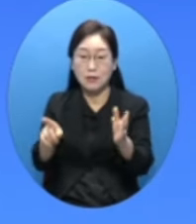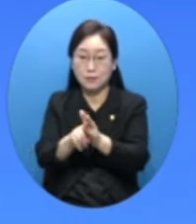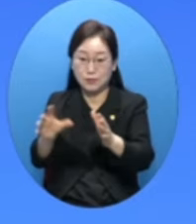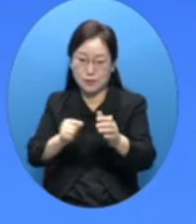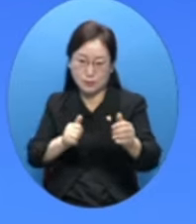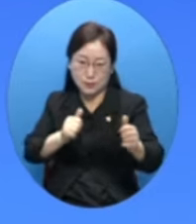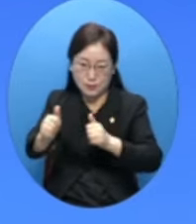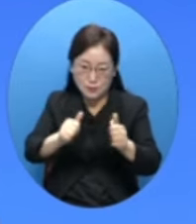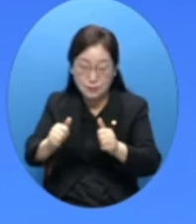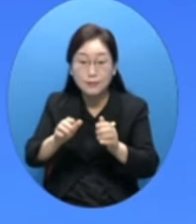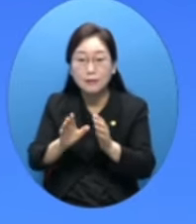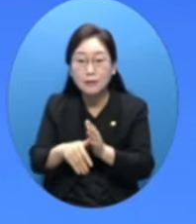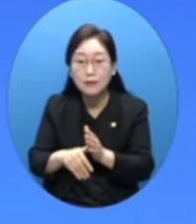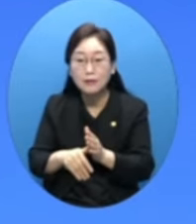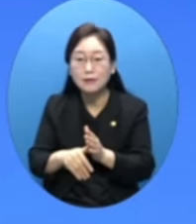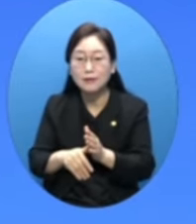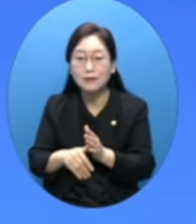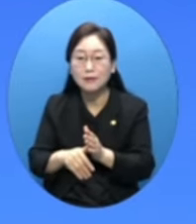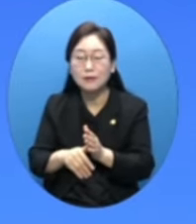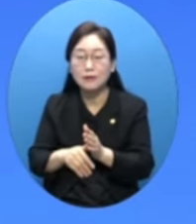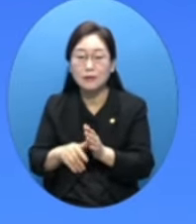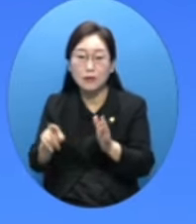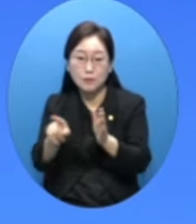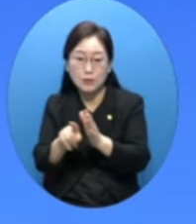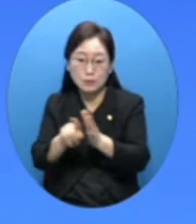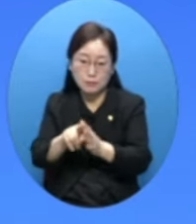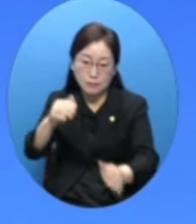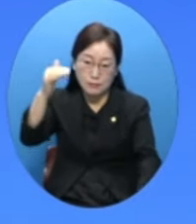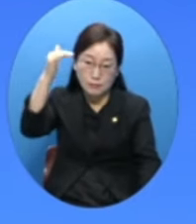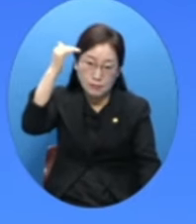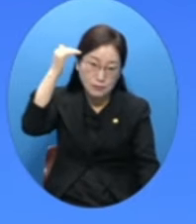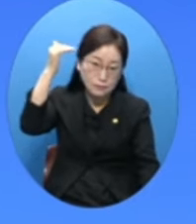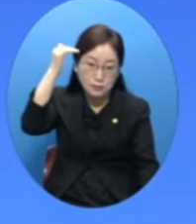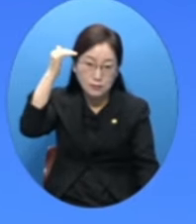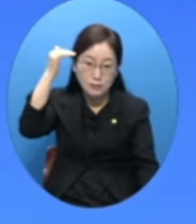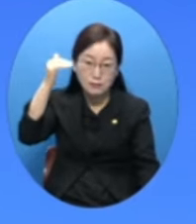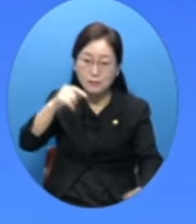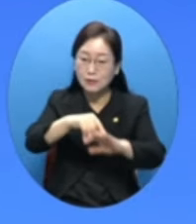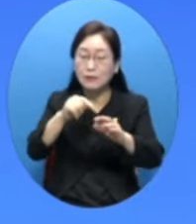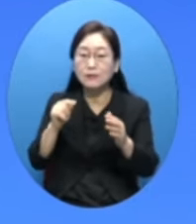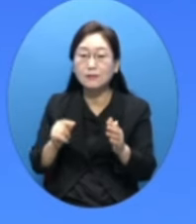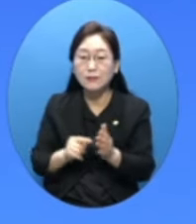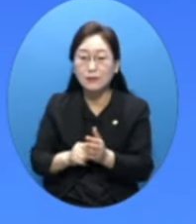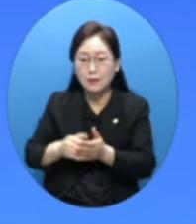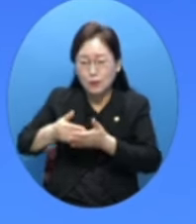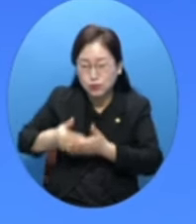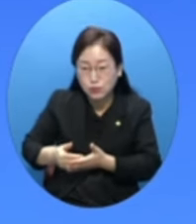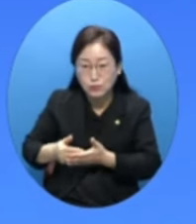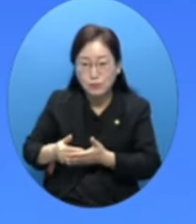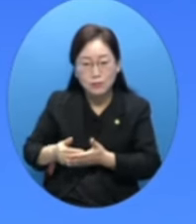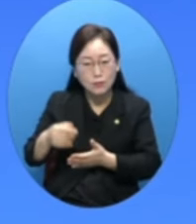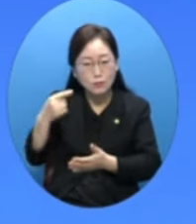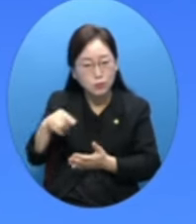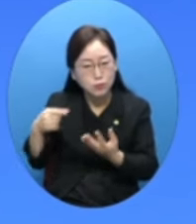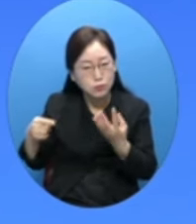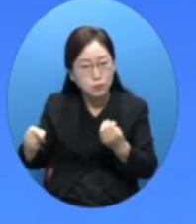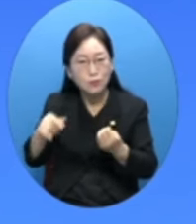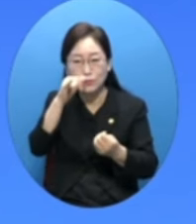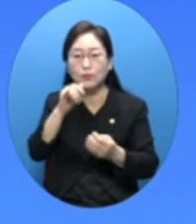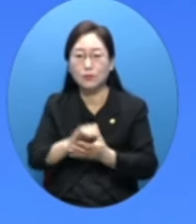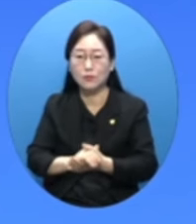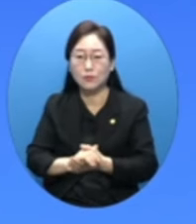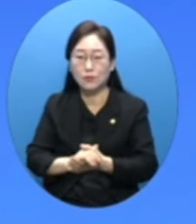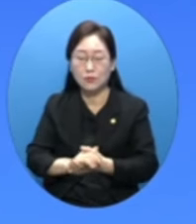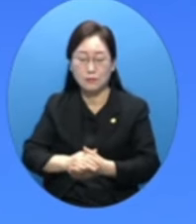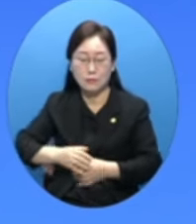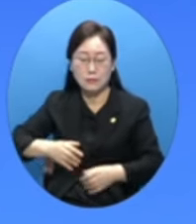때 믿음의 전쟁을 방해하는 마음의 무거운 짐이 있습니다. 강한